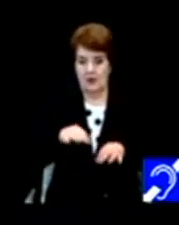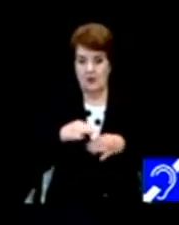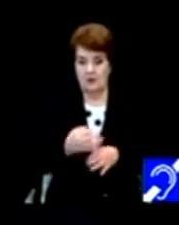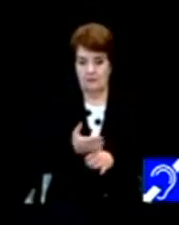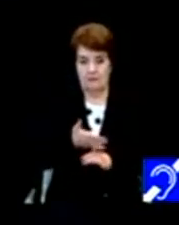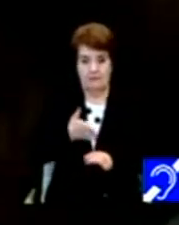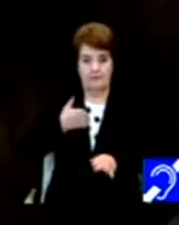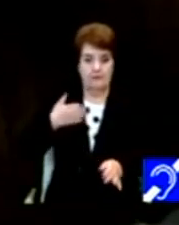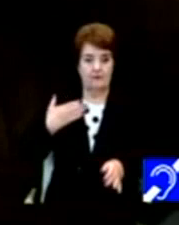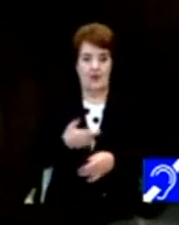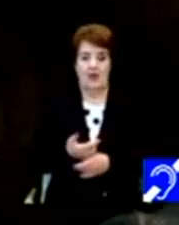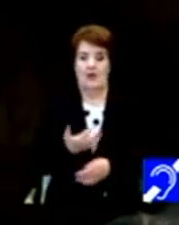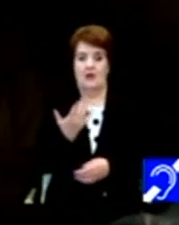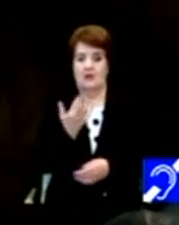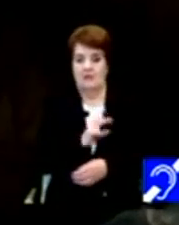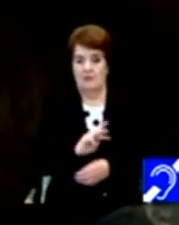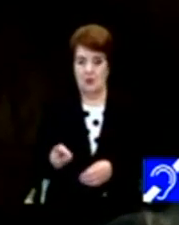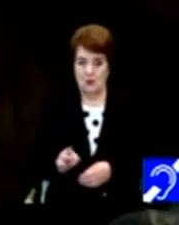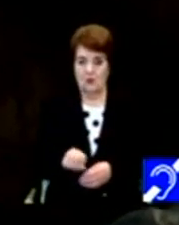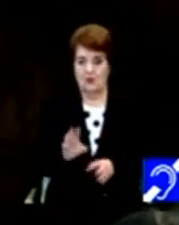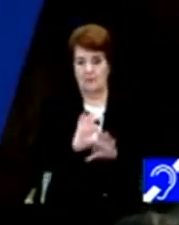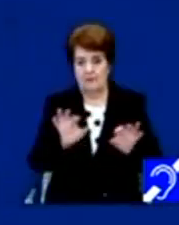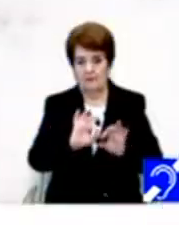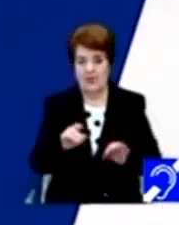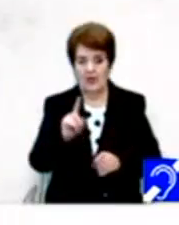autoritățile, vă spunem peste câteva minute în Teleșurnal.